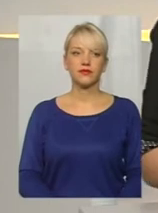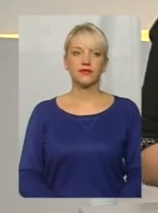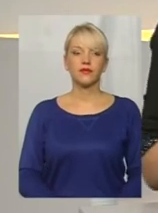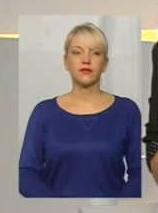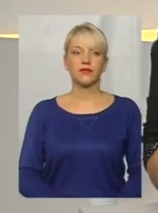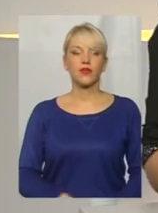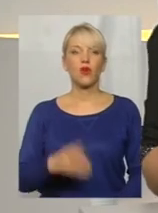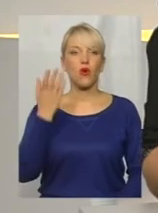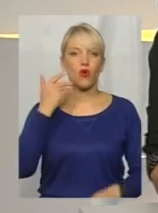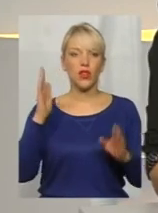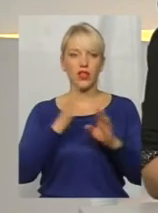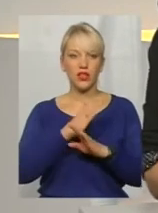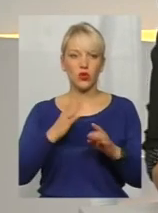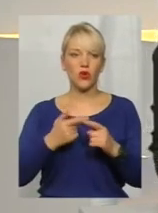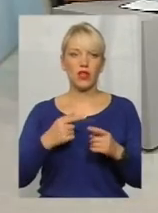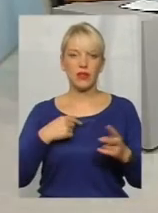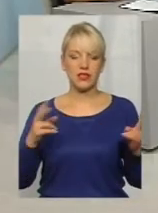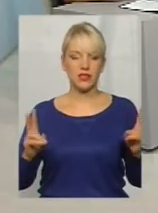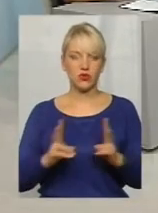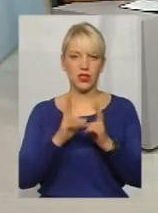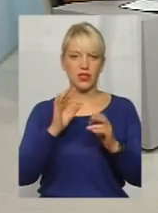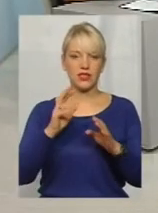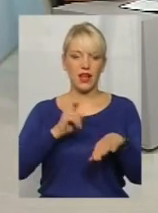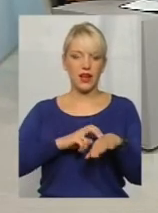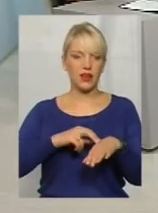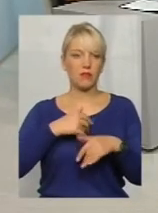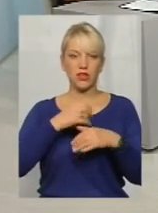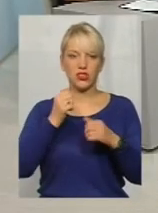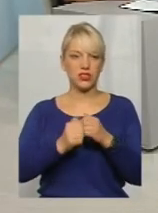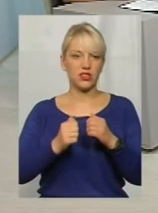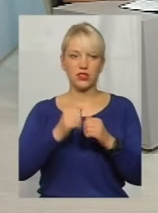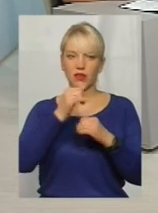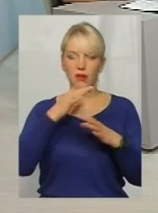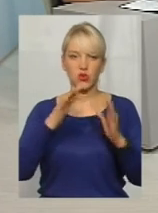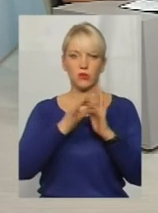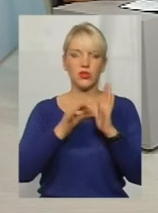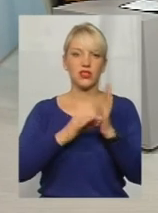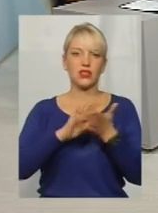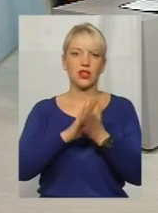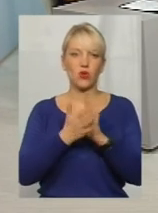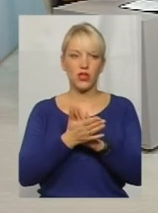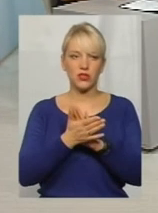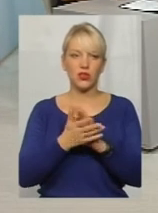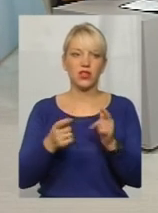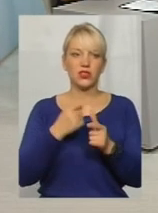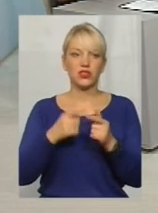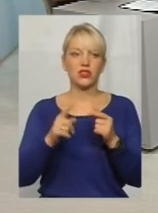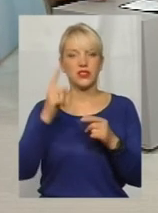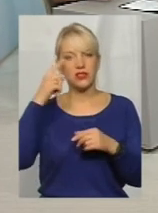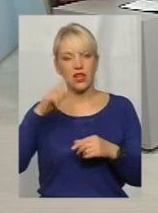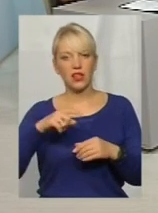Коли доля зводить нам з лікарем, ми найчастіше не можемо там оцінити ситуацію, да, чи все ж таки